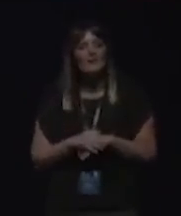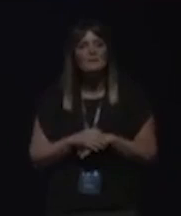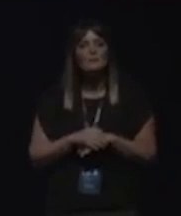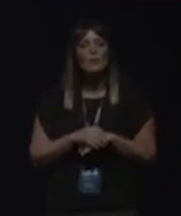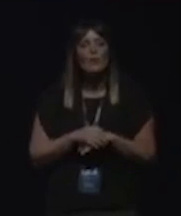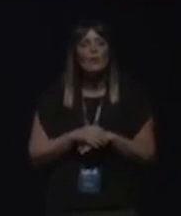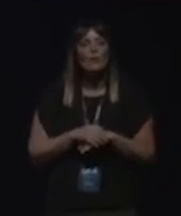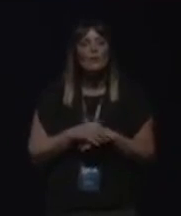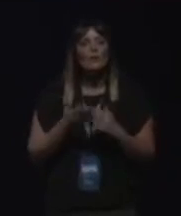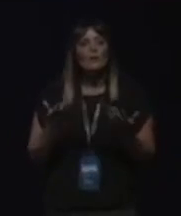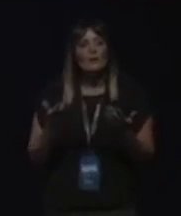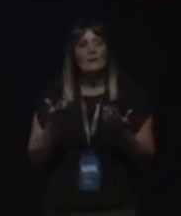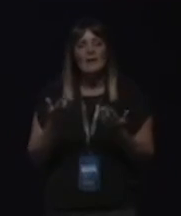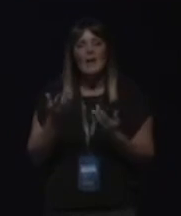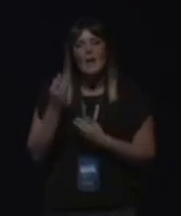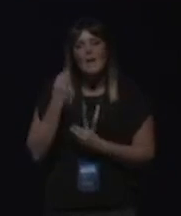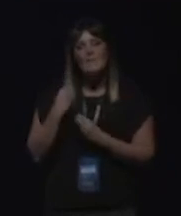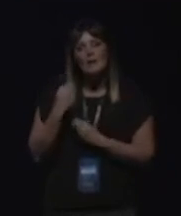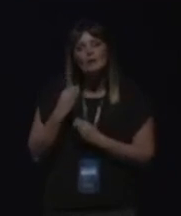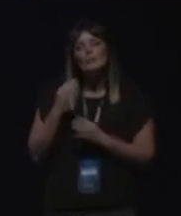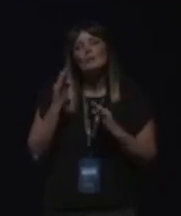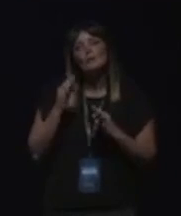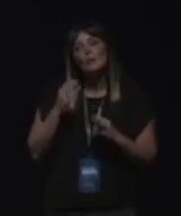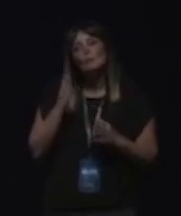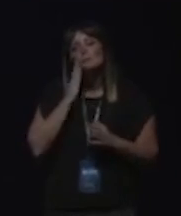dare il mio nome per la candidatura,